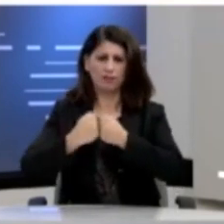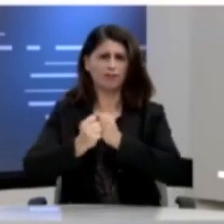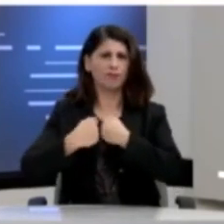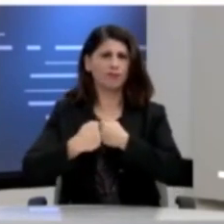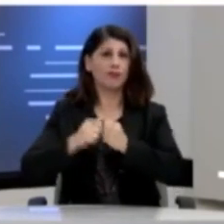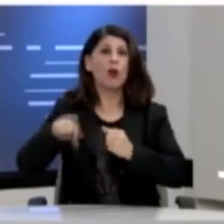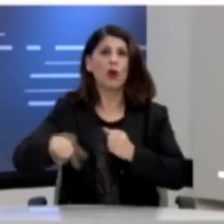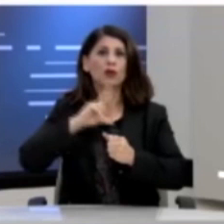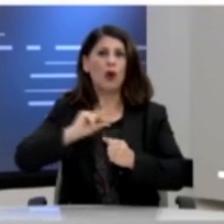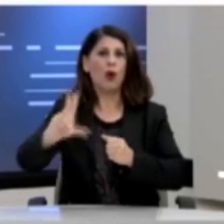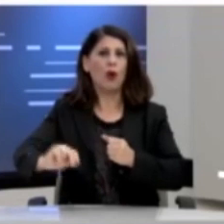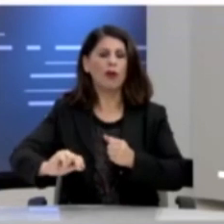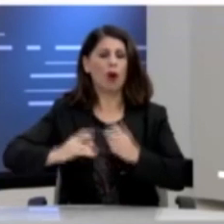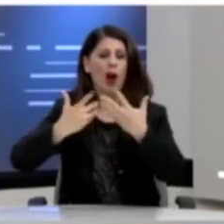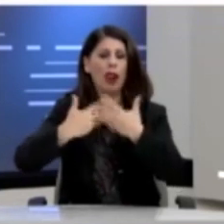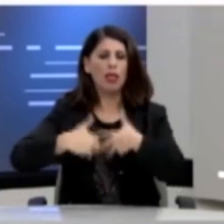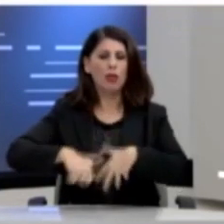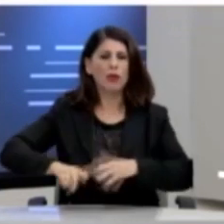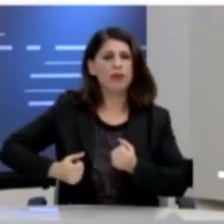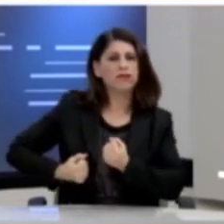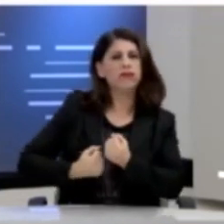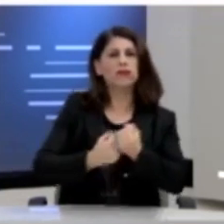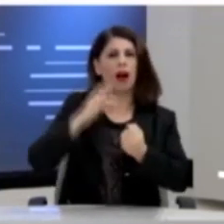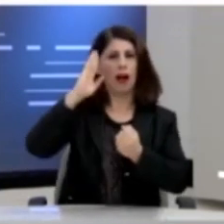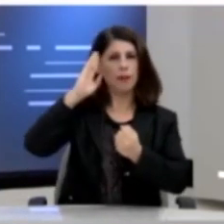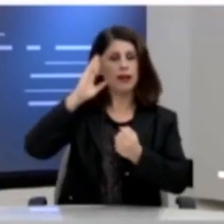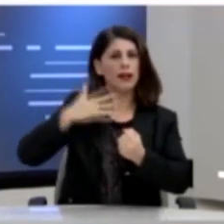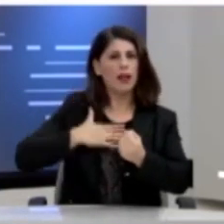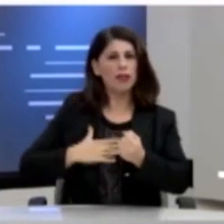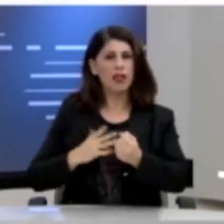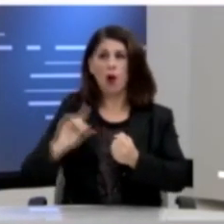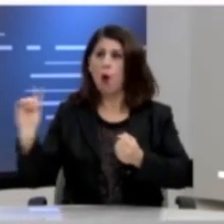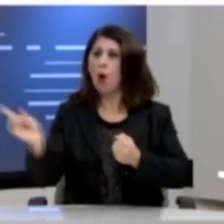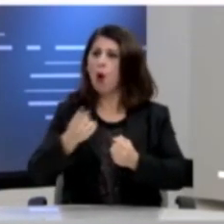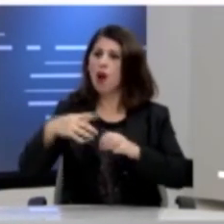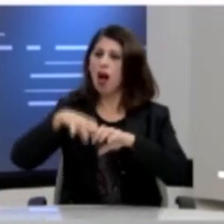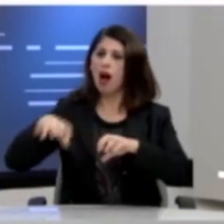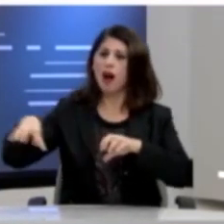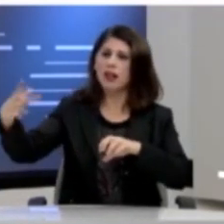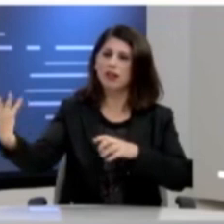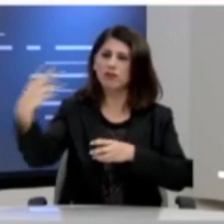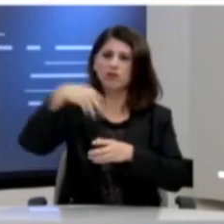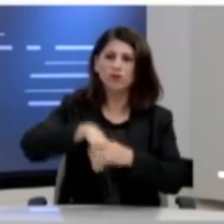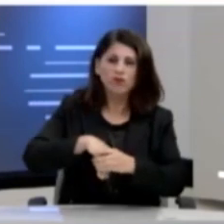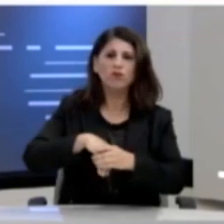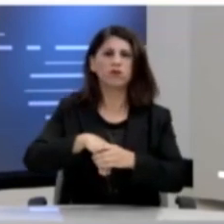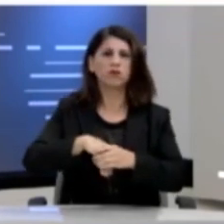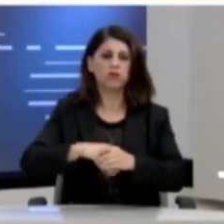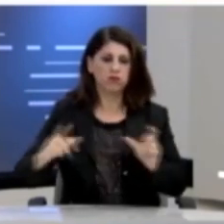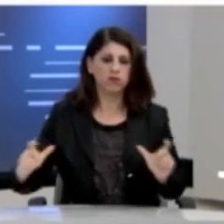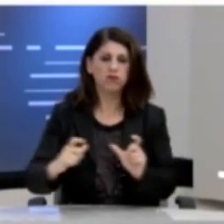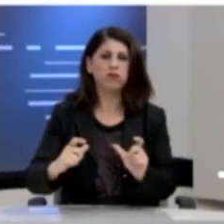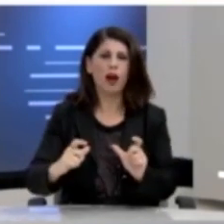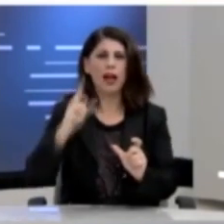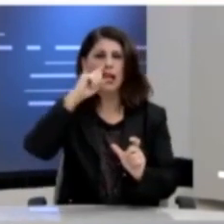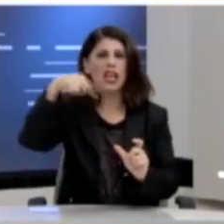καθοριστικά ώστε όλες οι χώρες και οι λαοί τους να μπουν στη στρούγκα του ΝΑΤΟ και της Ευρωπαϊκής Ένωσης. Οι χώρες που δεν είναι